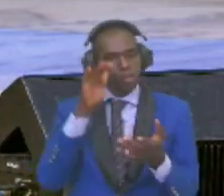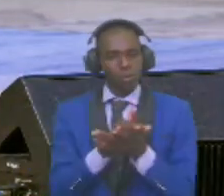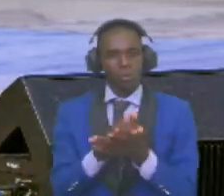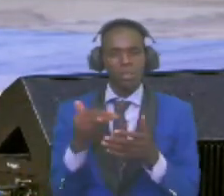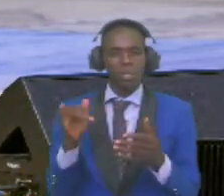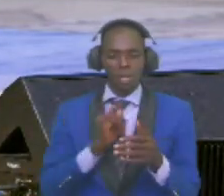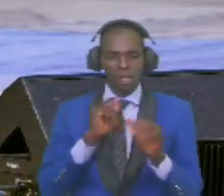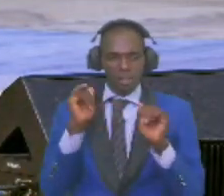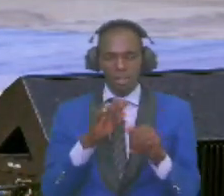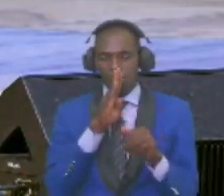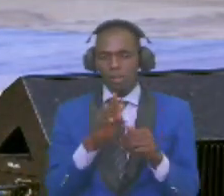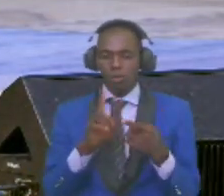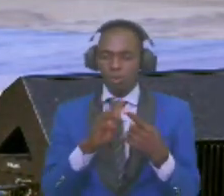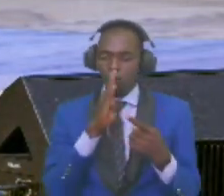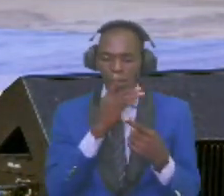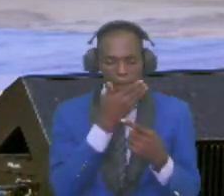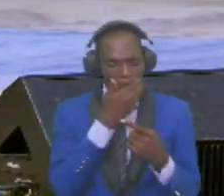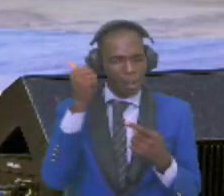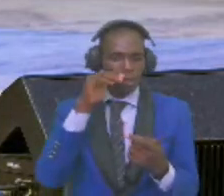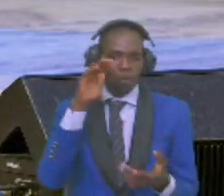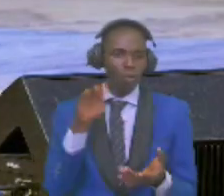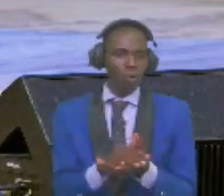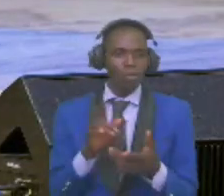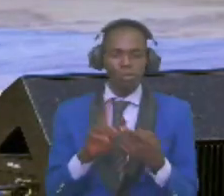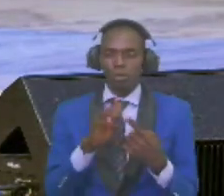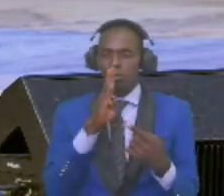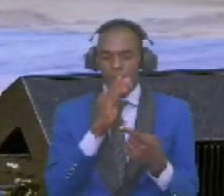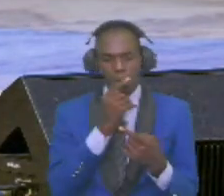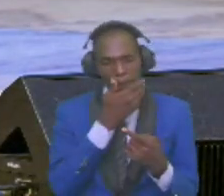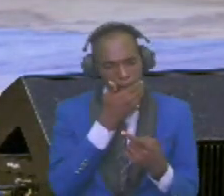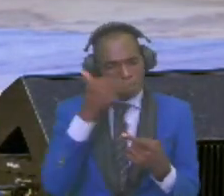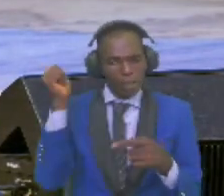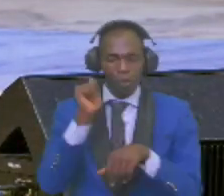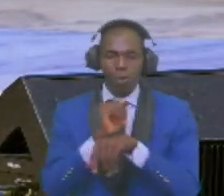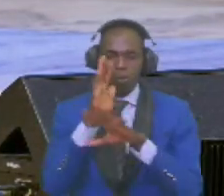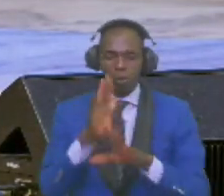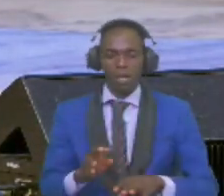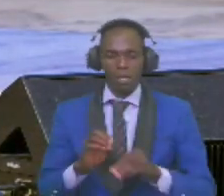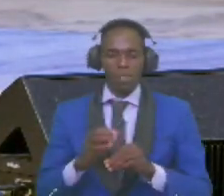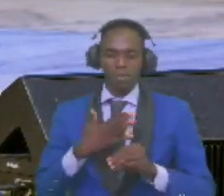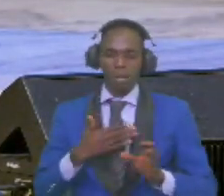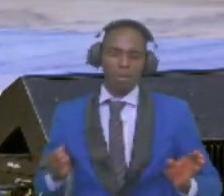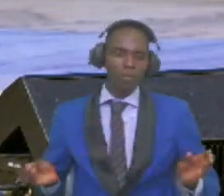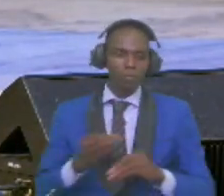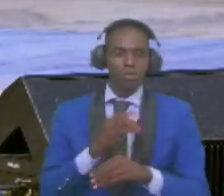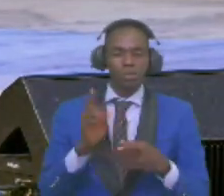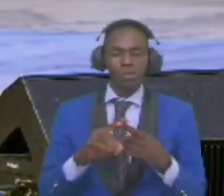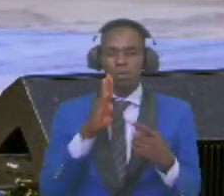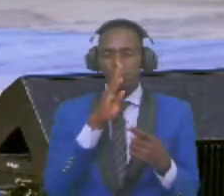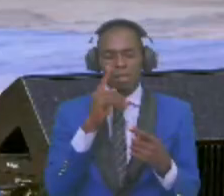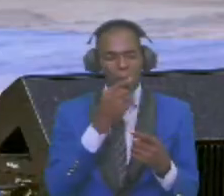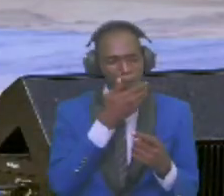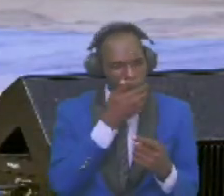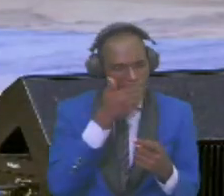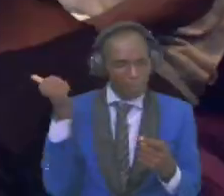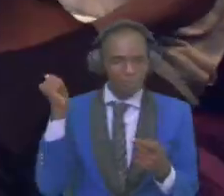à marie que puisse être la meilleure femme que le plus être être le meilleur ouvrier peut de plus être